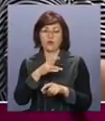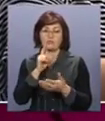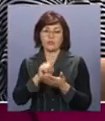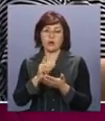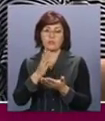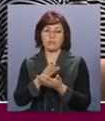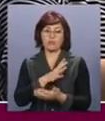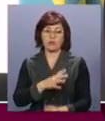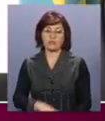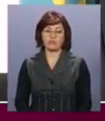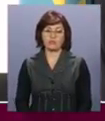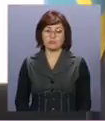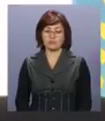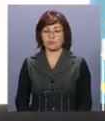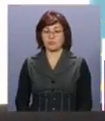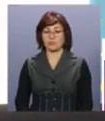салынды.